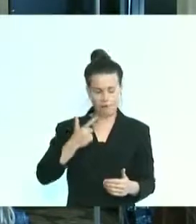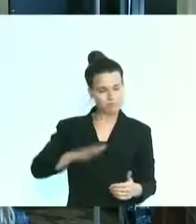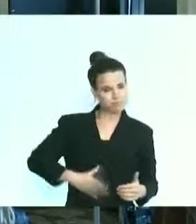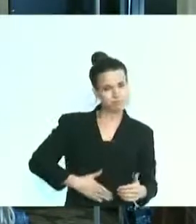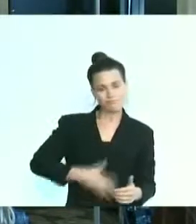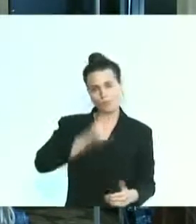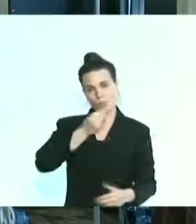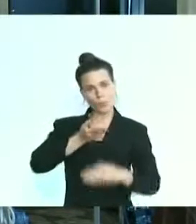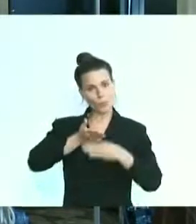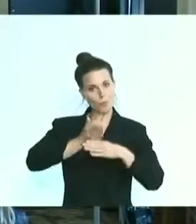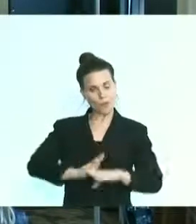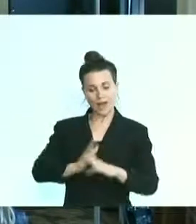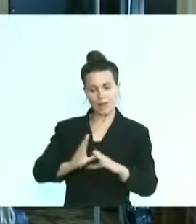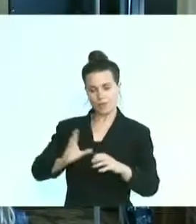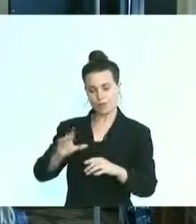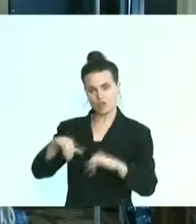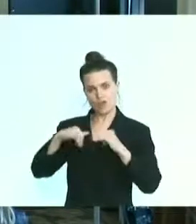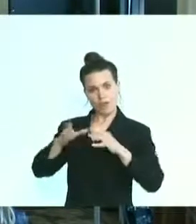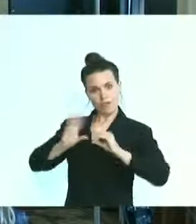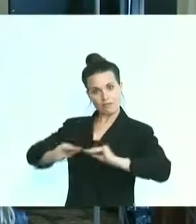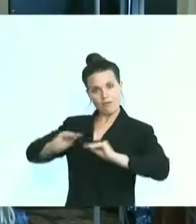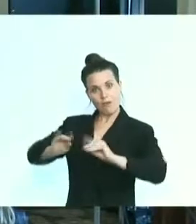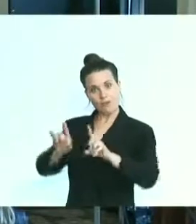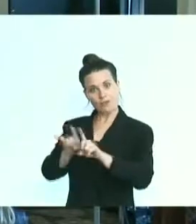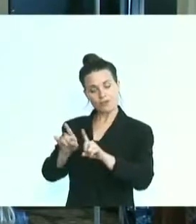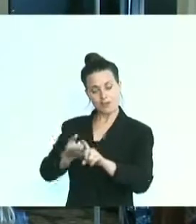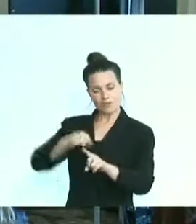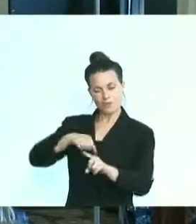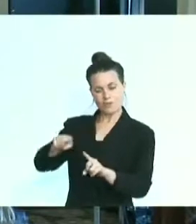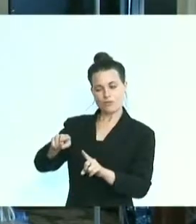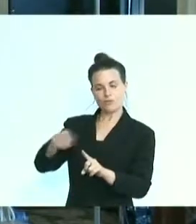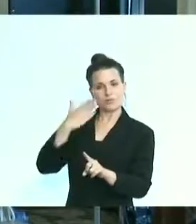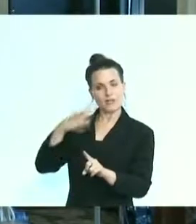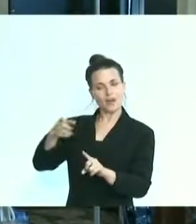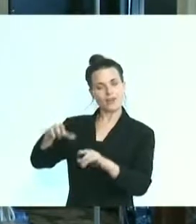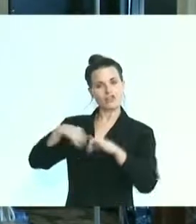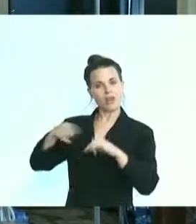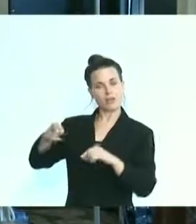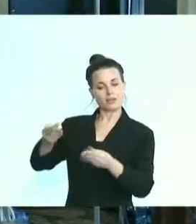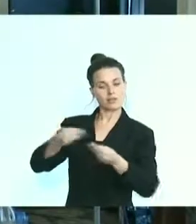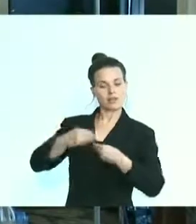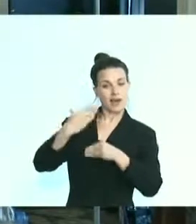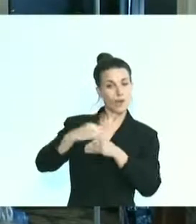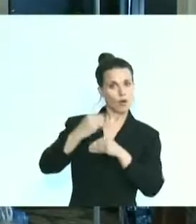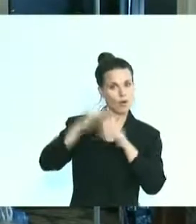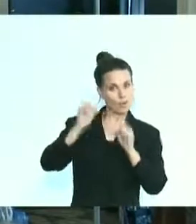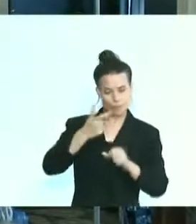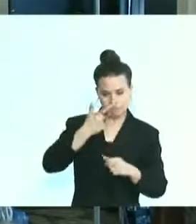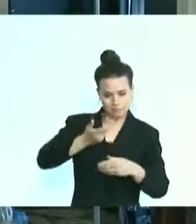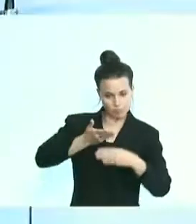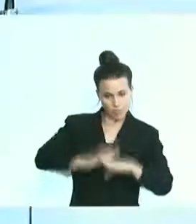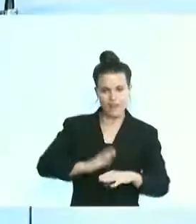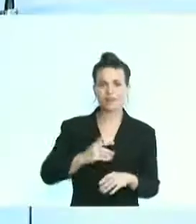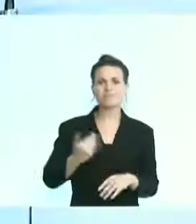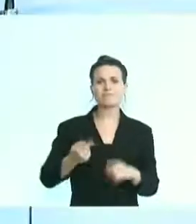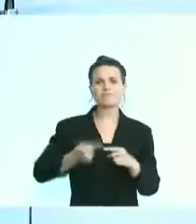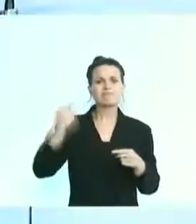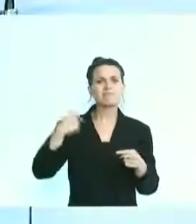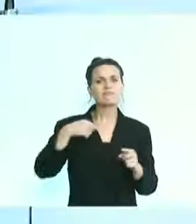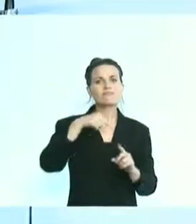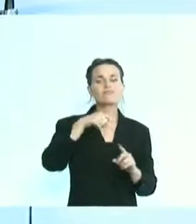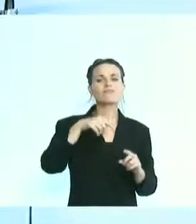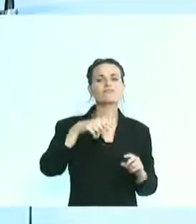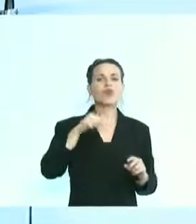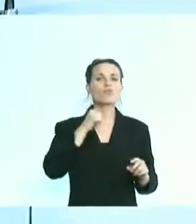est prêt à apprendre, parce que vous allez nous apprendre beaucoup de choses. Vous savez, je parlais avec un boucher qui me dit « Oui, 2 petits jeunes qui vont venir